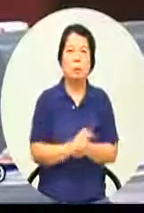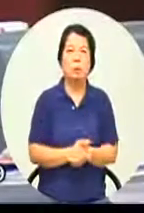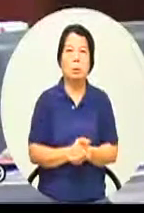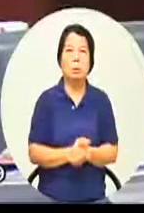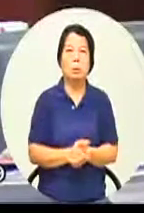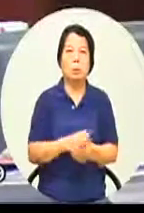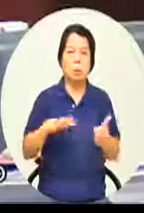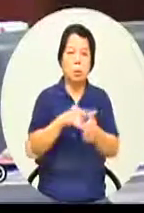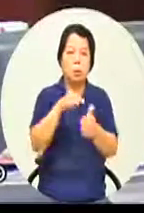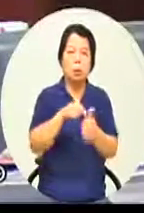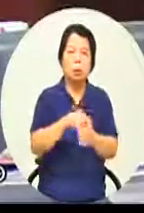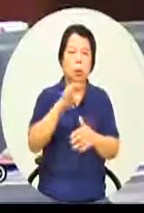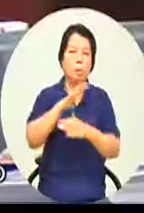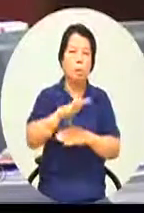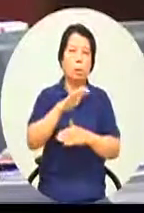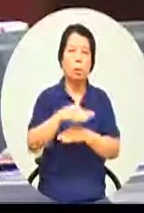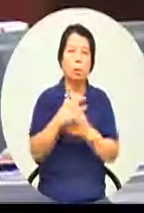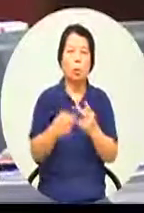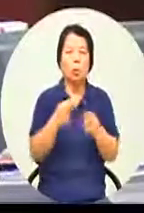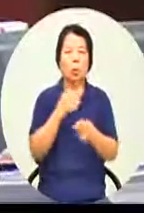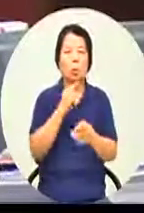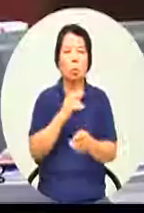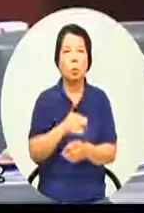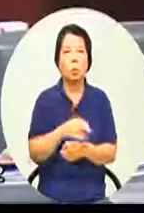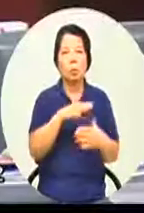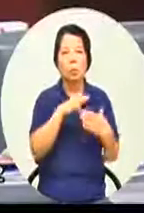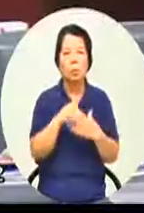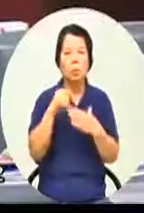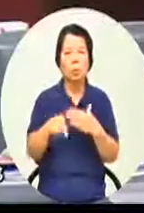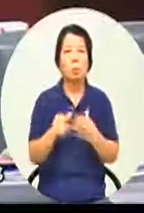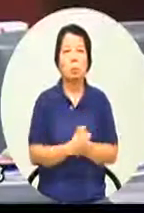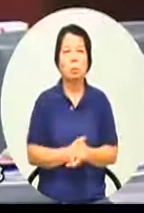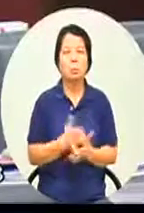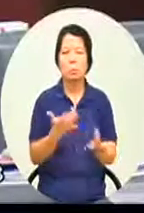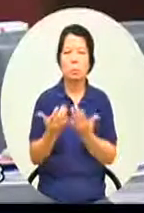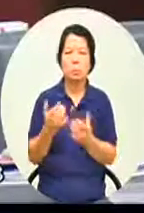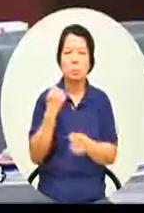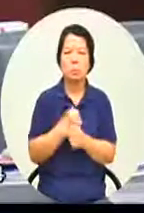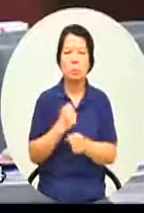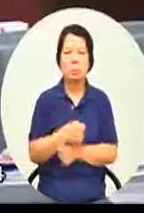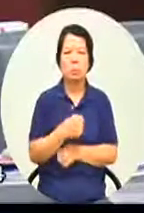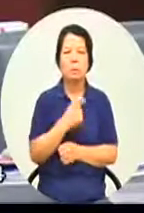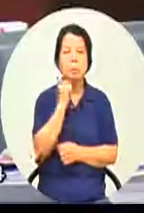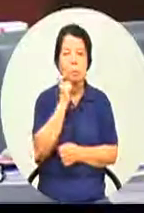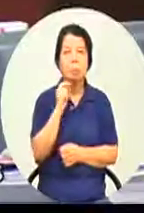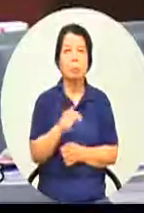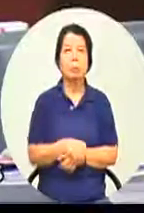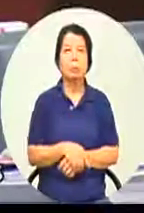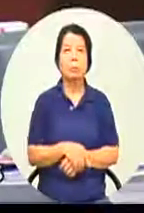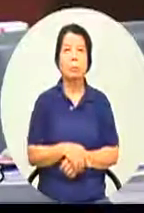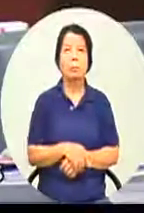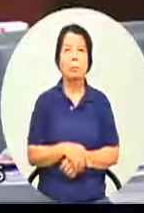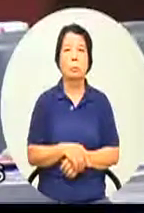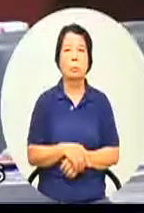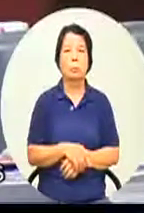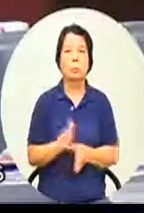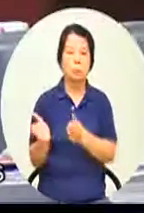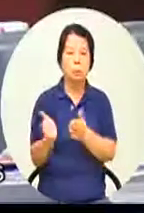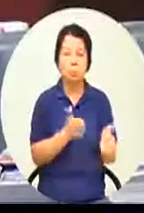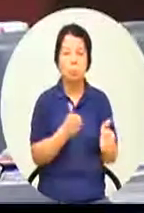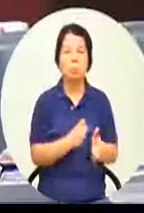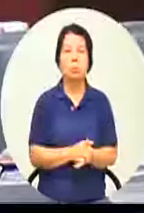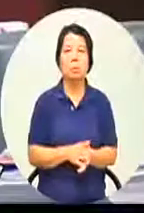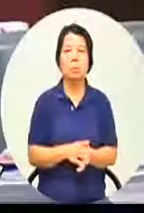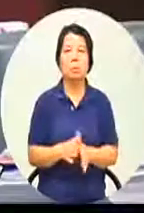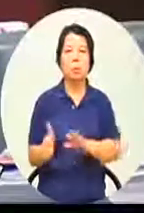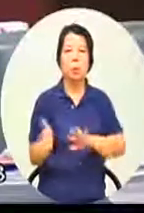有限啊，那怎么带这个产业怎么做，我觉得这个是一个非常大的考验啊。除了这个以外，很多的产